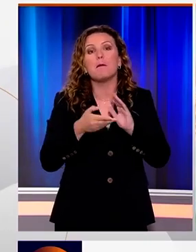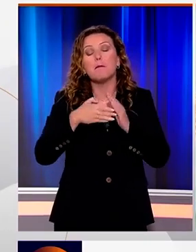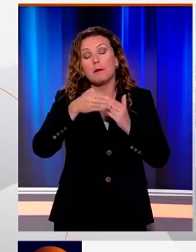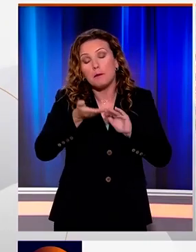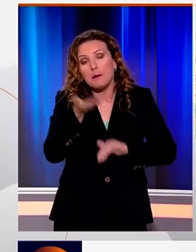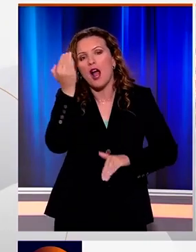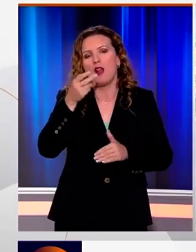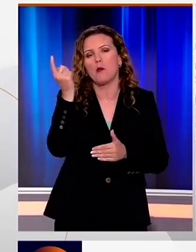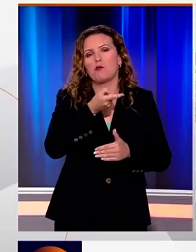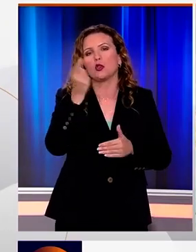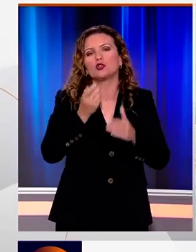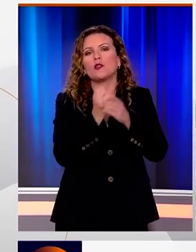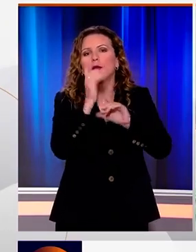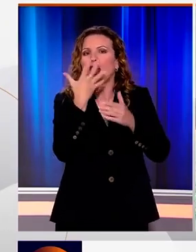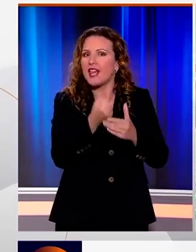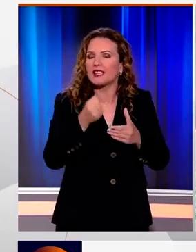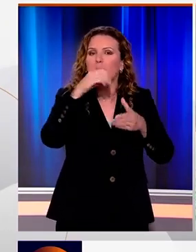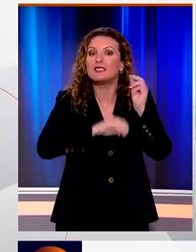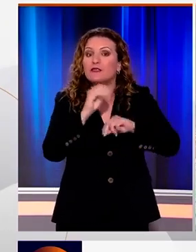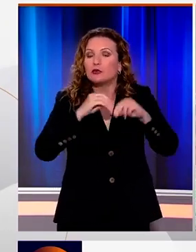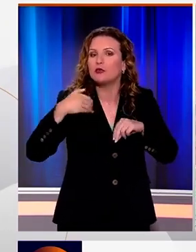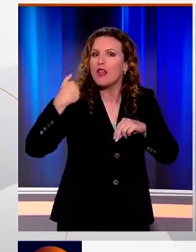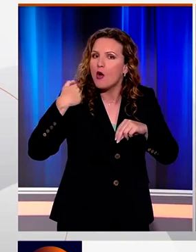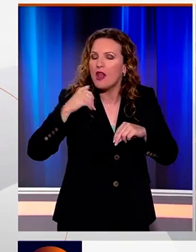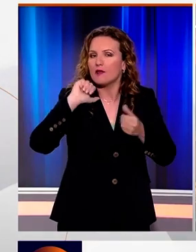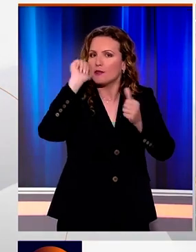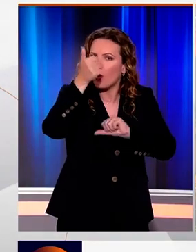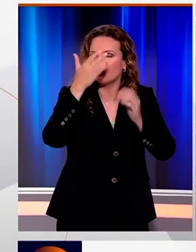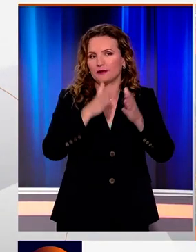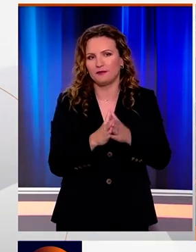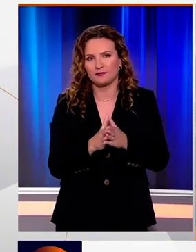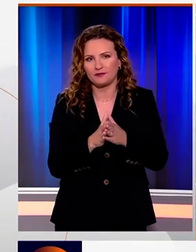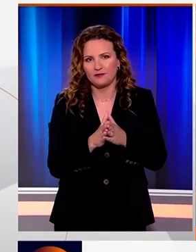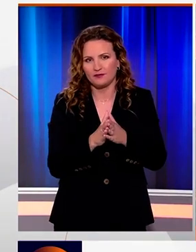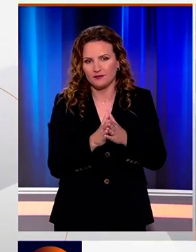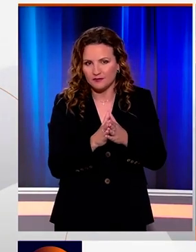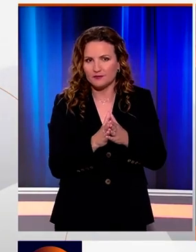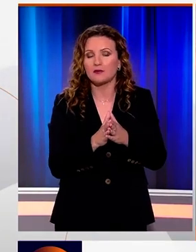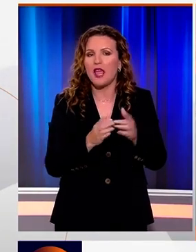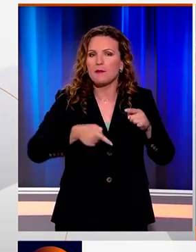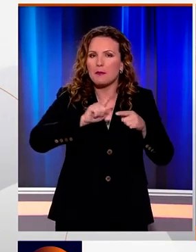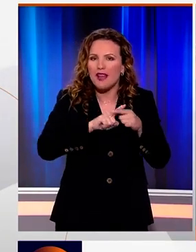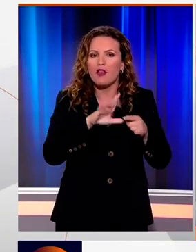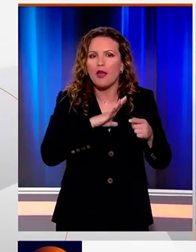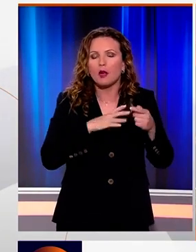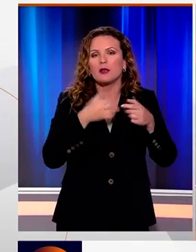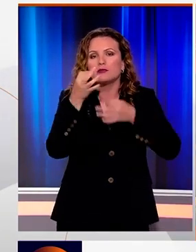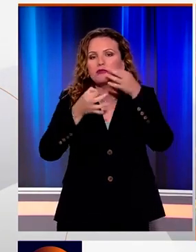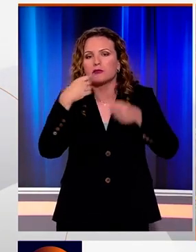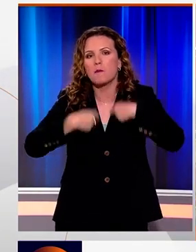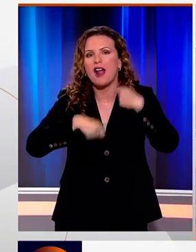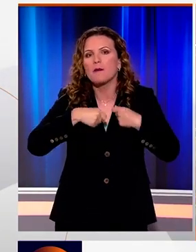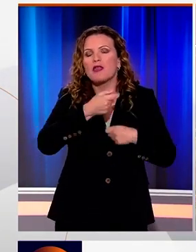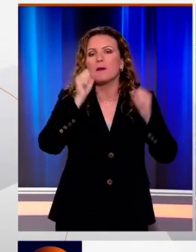ορίστε. Πρώτη Νέα Δημοκρατία στη νεολαία. Και έγινε για ακόμη μία φορά δέκτης παραπώνων για τη Συμφωνία